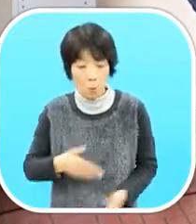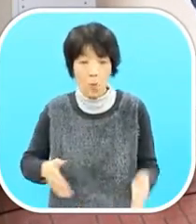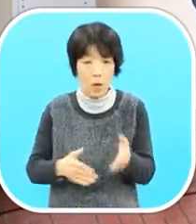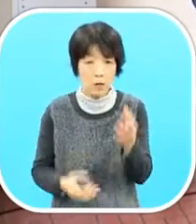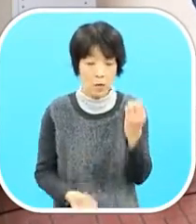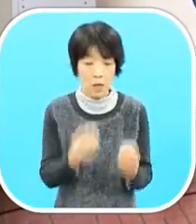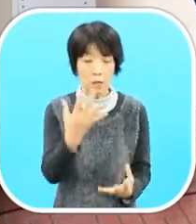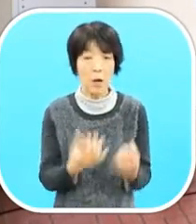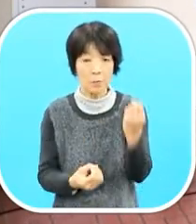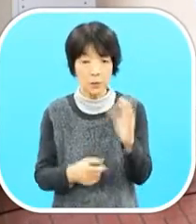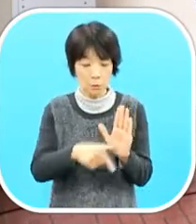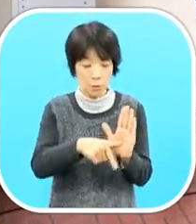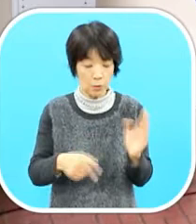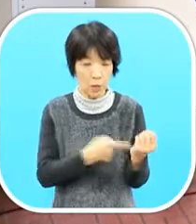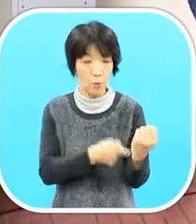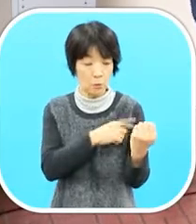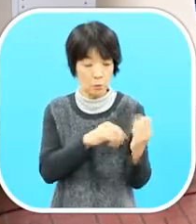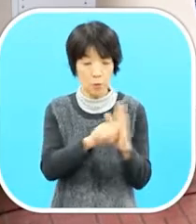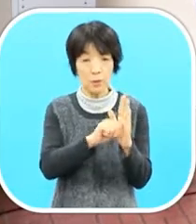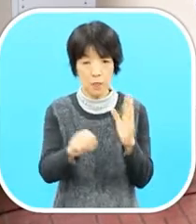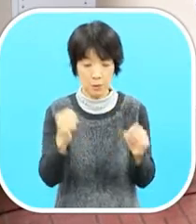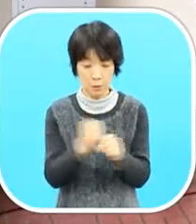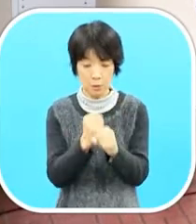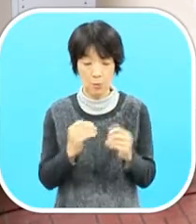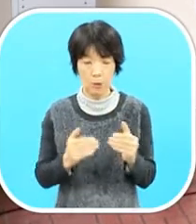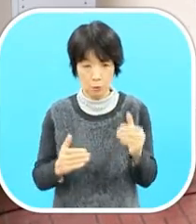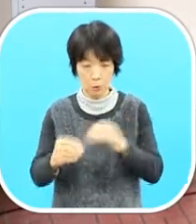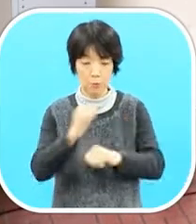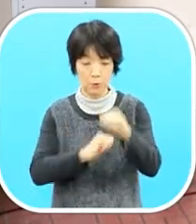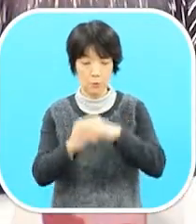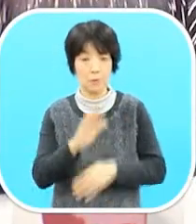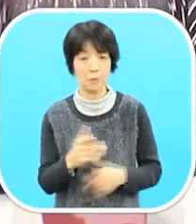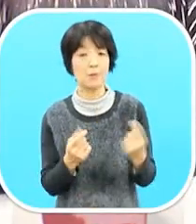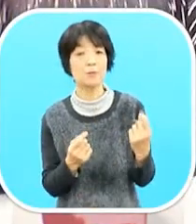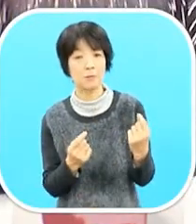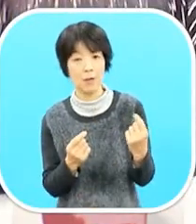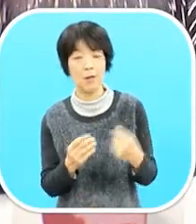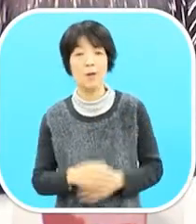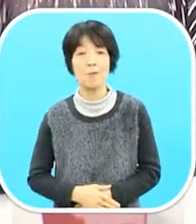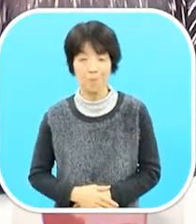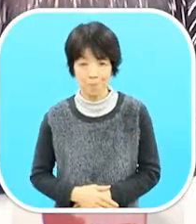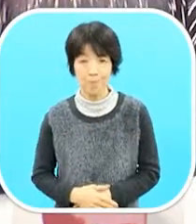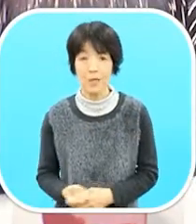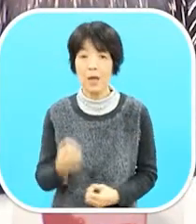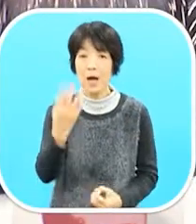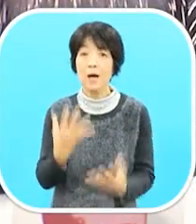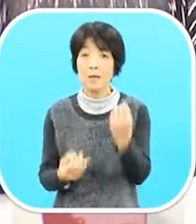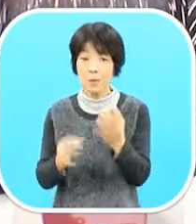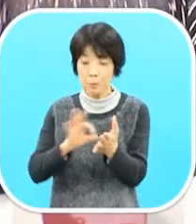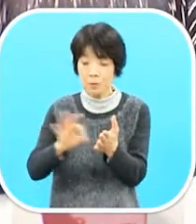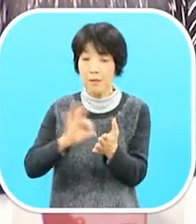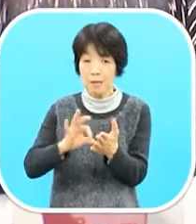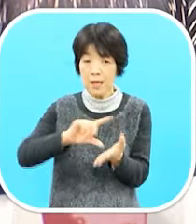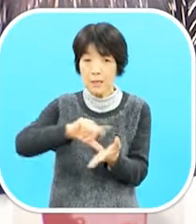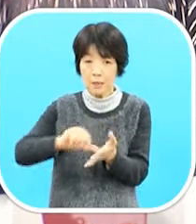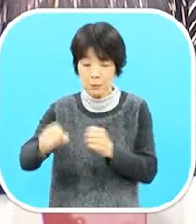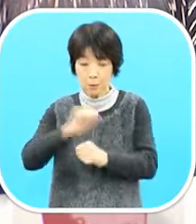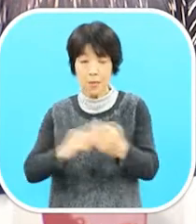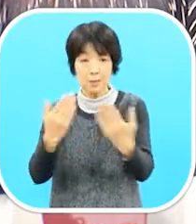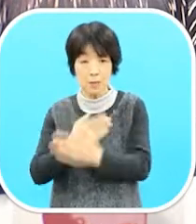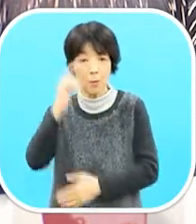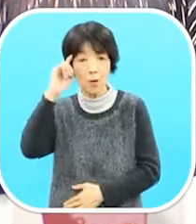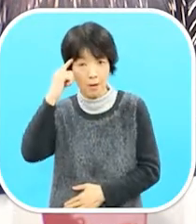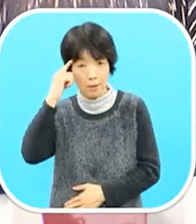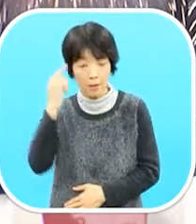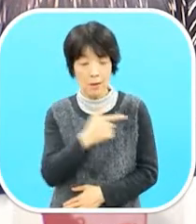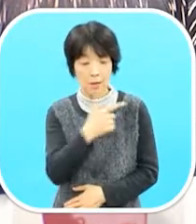がりの花火のブランド力を生かした産業振興に取り組んでいるそうですね。 花火を活用して地域の活性化を図ろうと、大